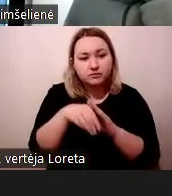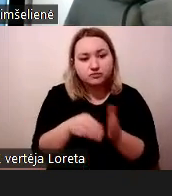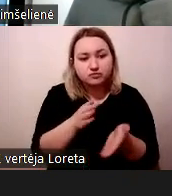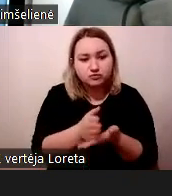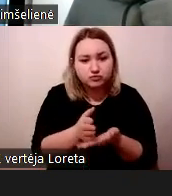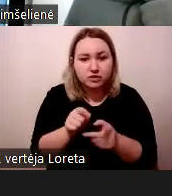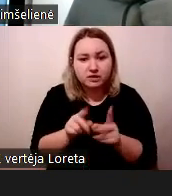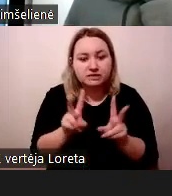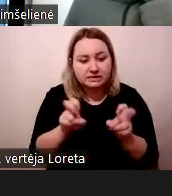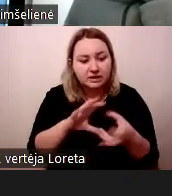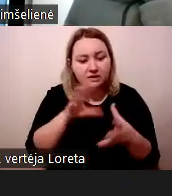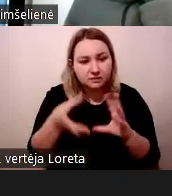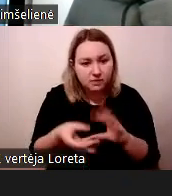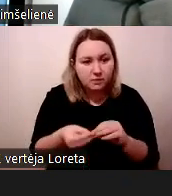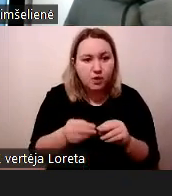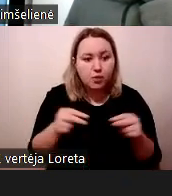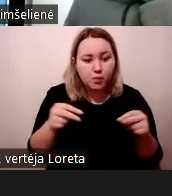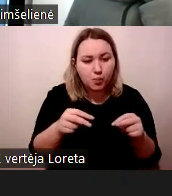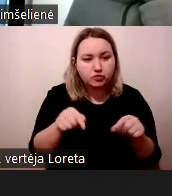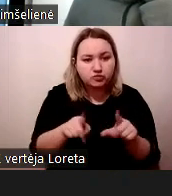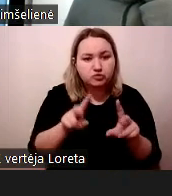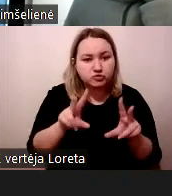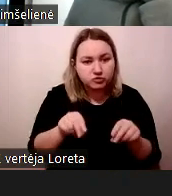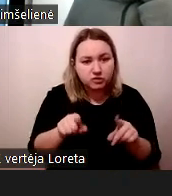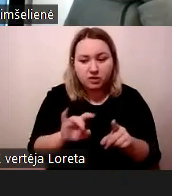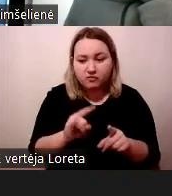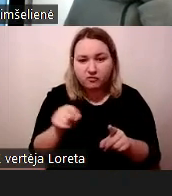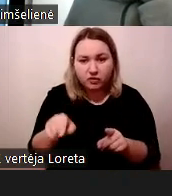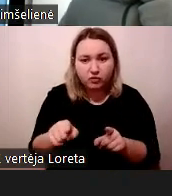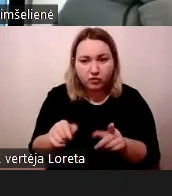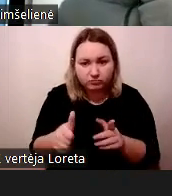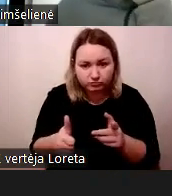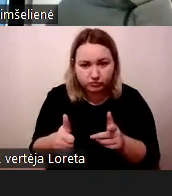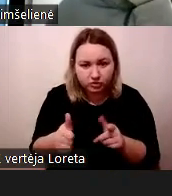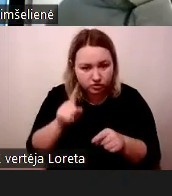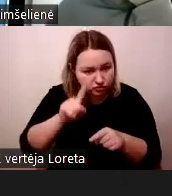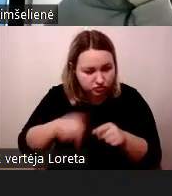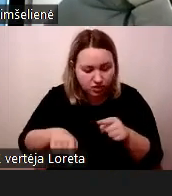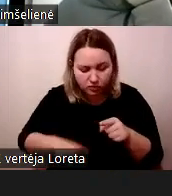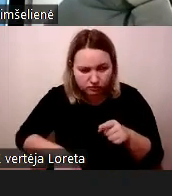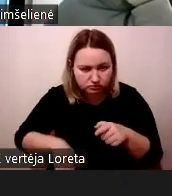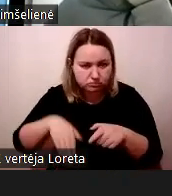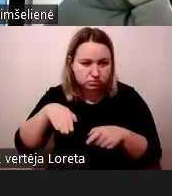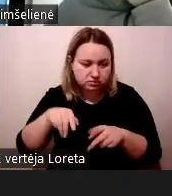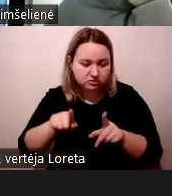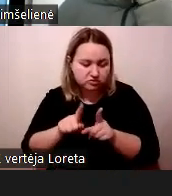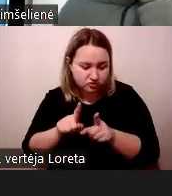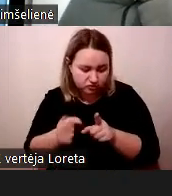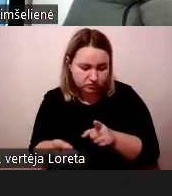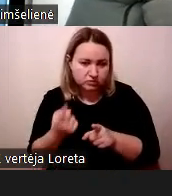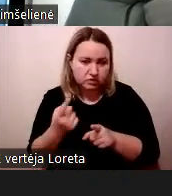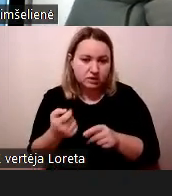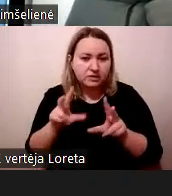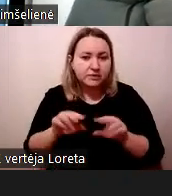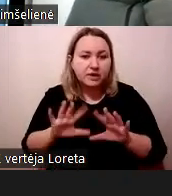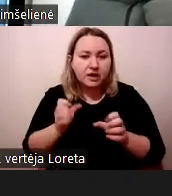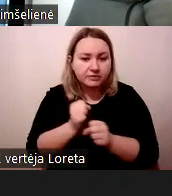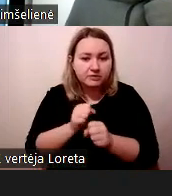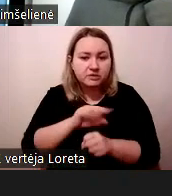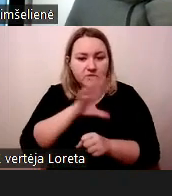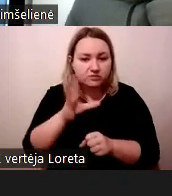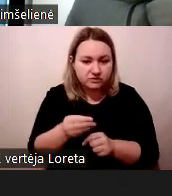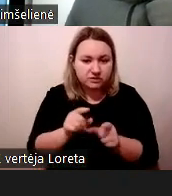kompleksiškas požiūris į tą skaitimą, kad formuotųsi vaikui būtent nuo mažų dienų. Tai va, ir kad ką daryti, tai viską